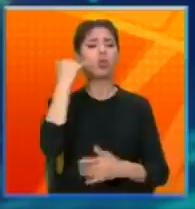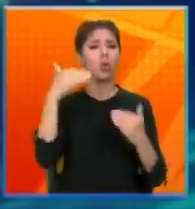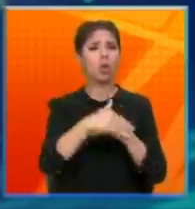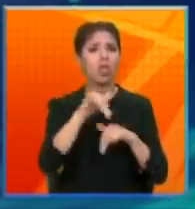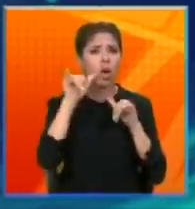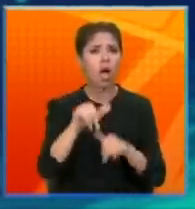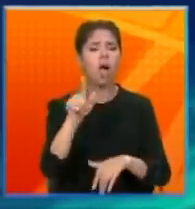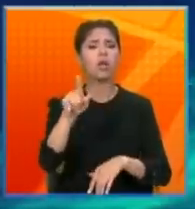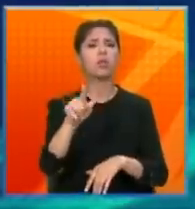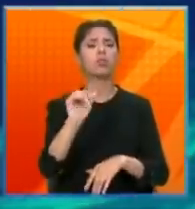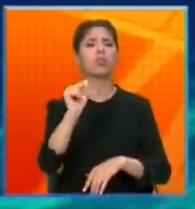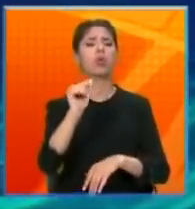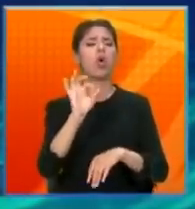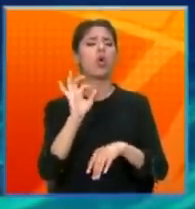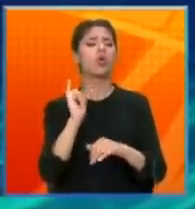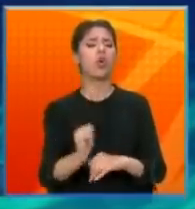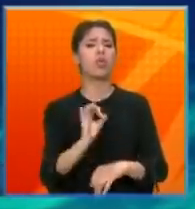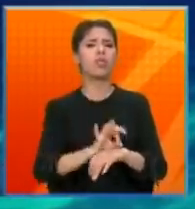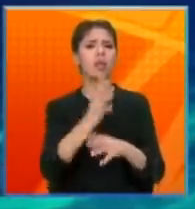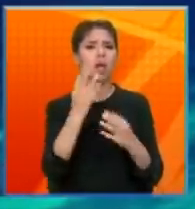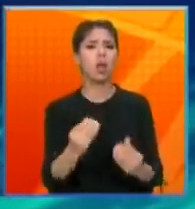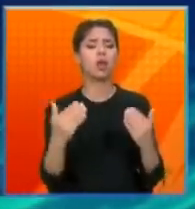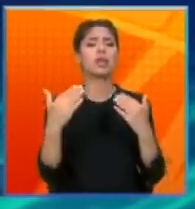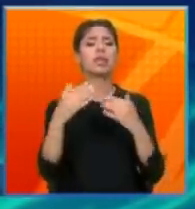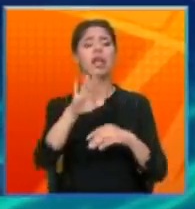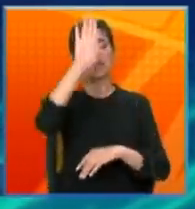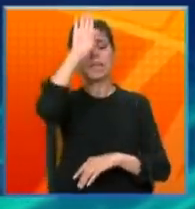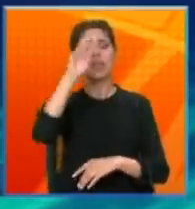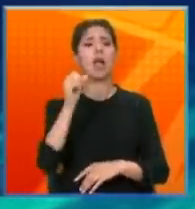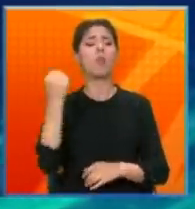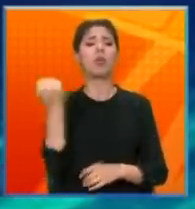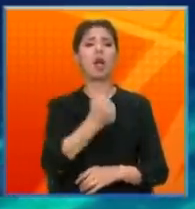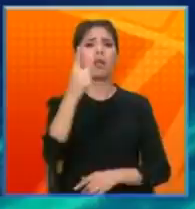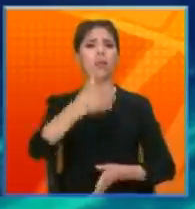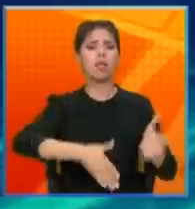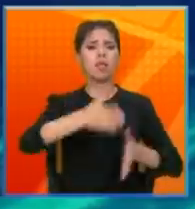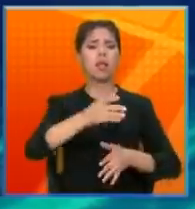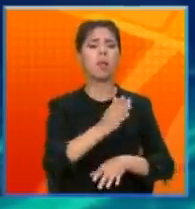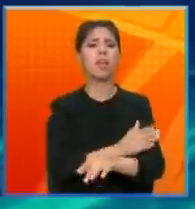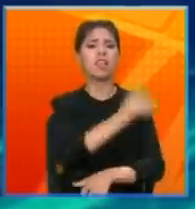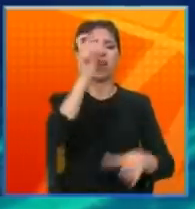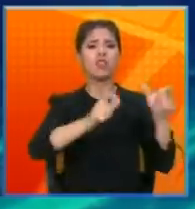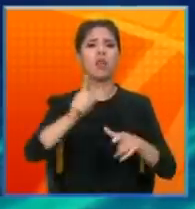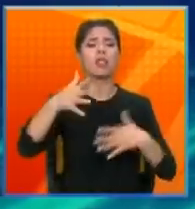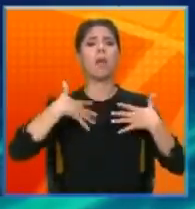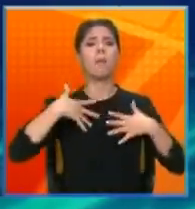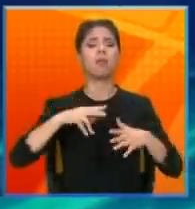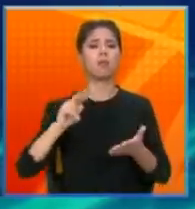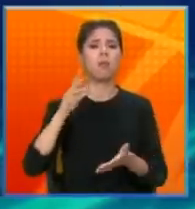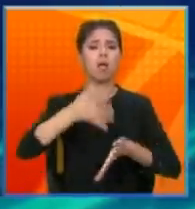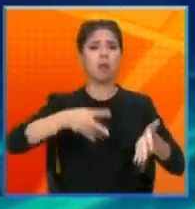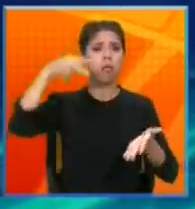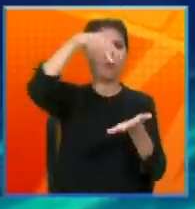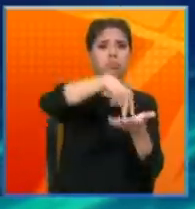kadar korku dolu saatler yaşandı. Sabaha karşıydı. İstanbul Gazi Osman Paşa'da bir mahallenin sakinleri panikle sokağa